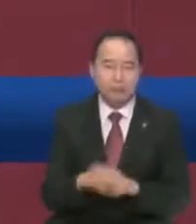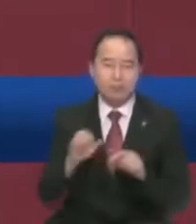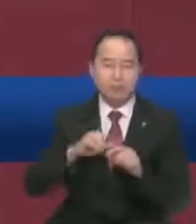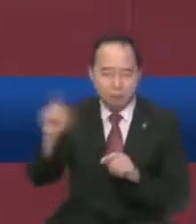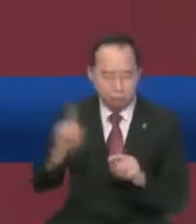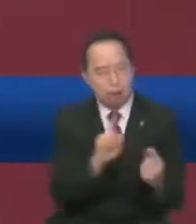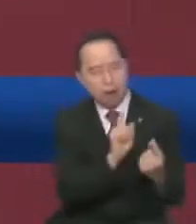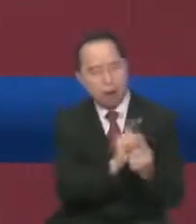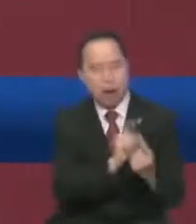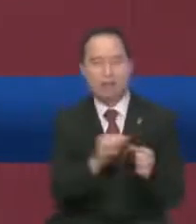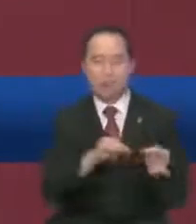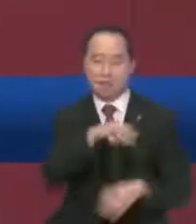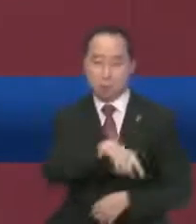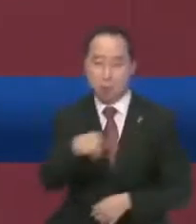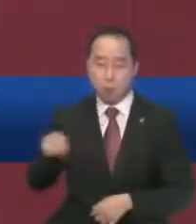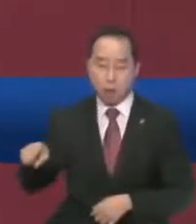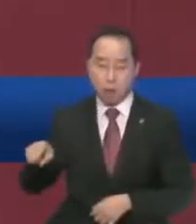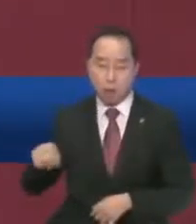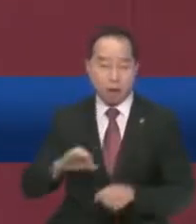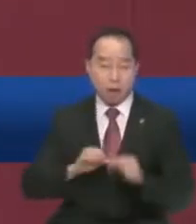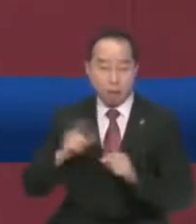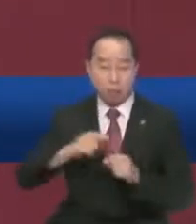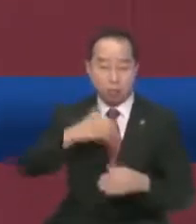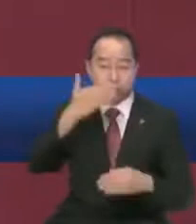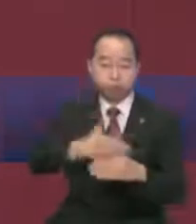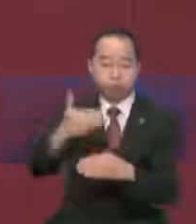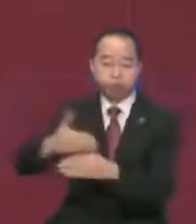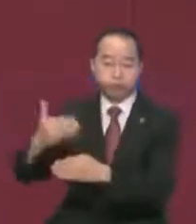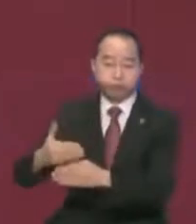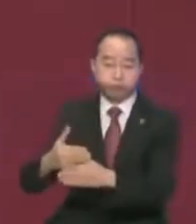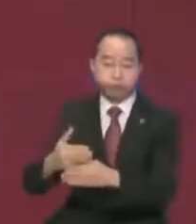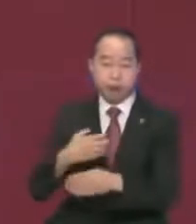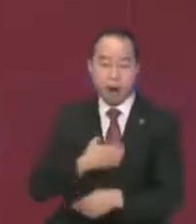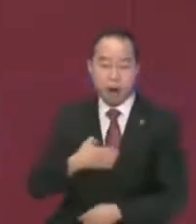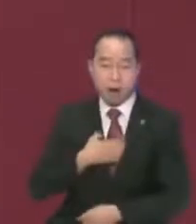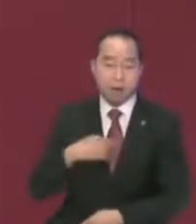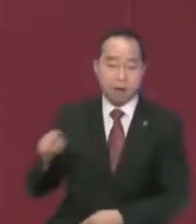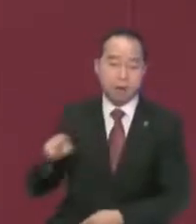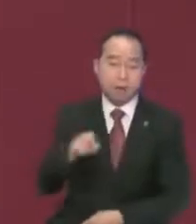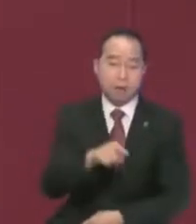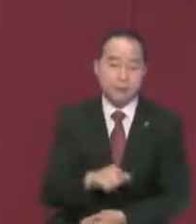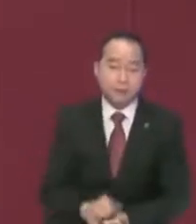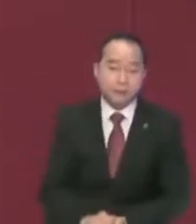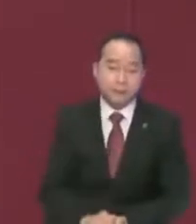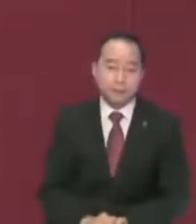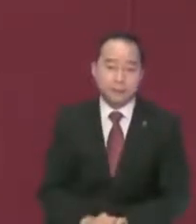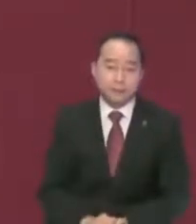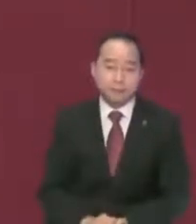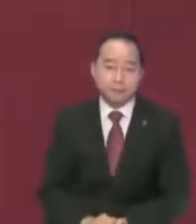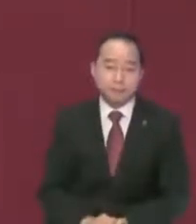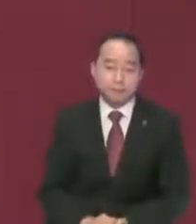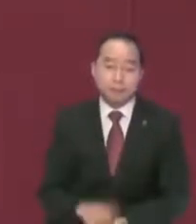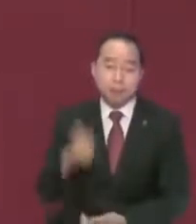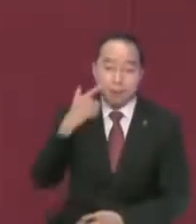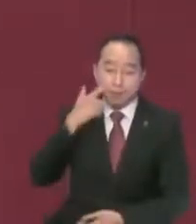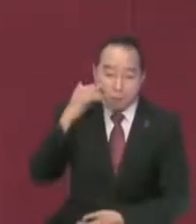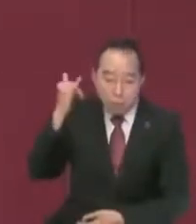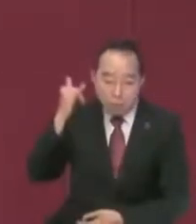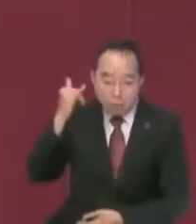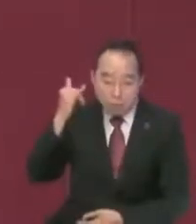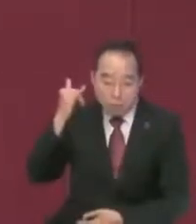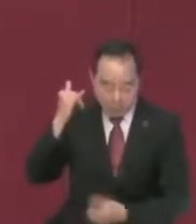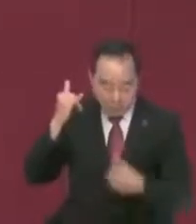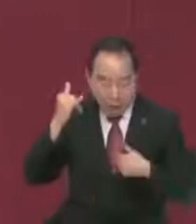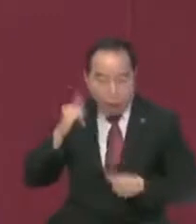큰 업종은 거리 두기의 직격을 맞았습니다. 아이를 키우시는 부모님은